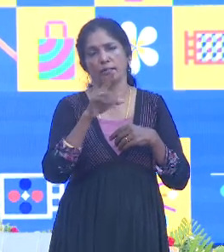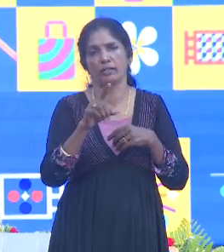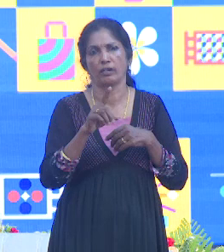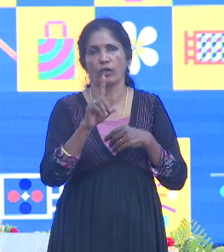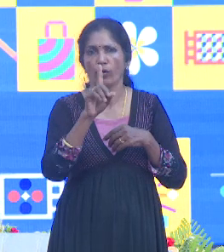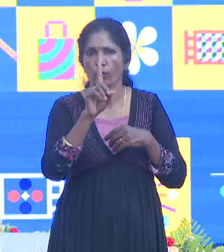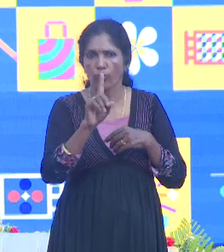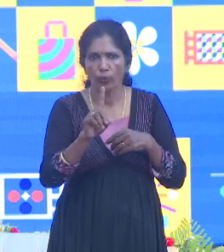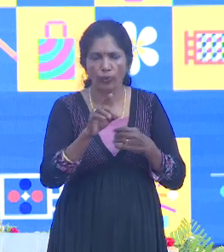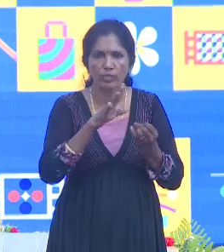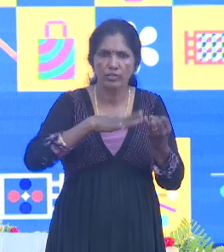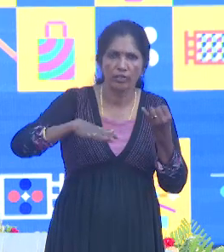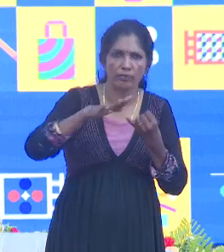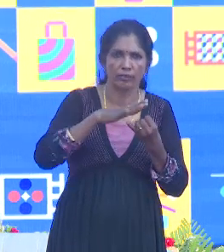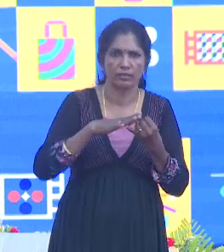ഏതെങ്കിലും ഒരു സന്ദർഭത്തിൽ